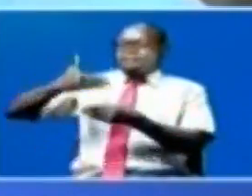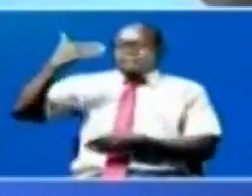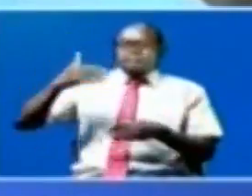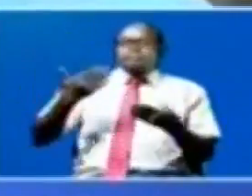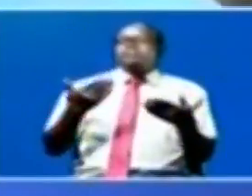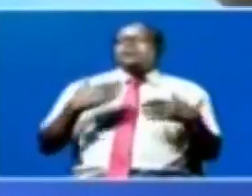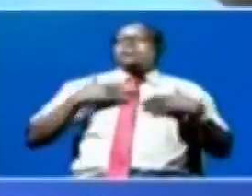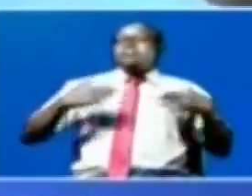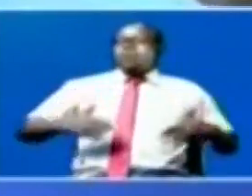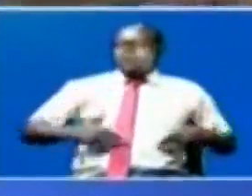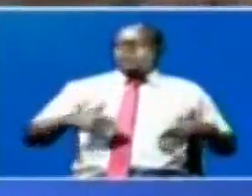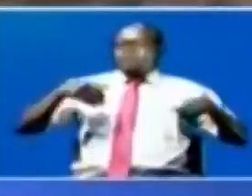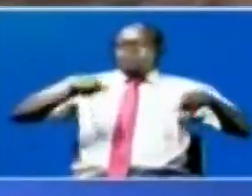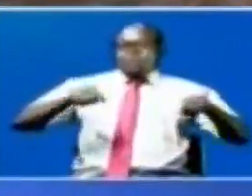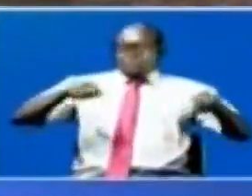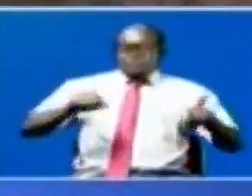Baada kutengeneza body